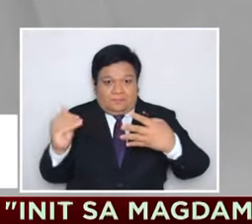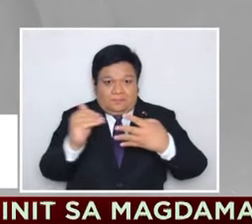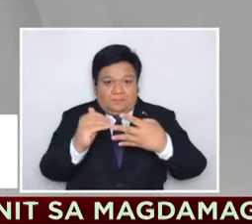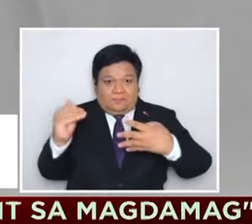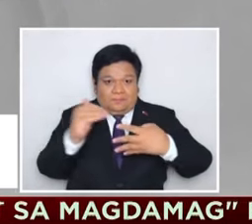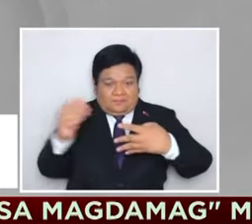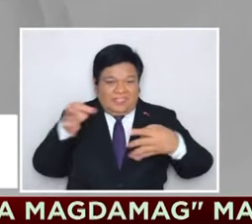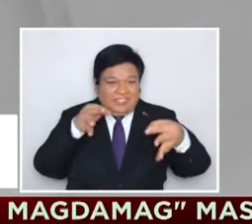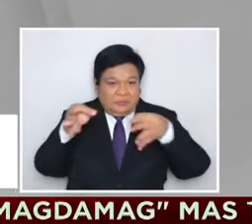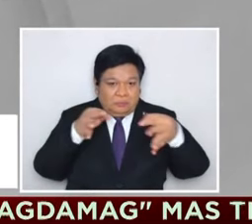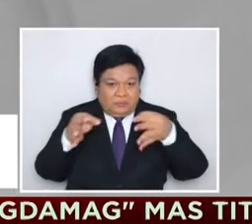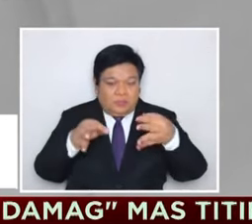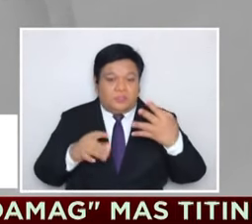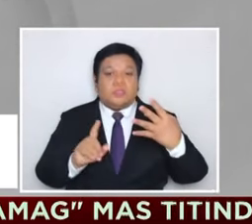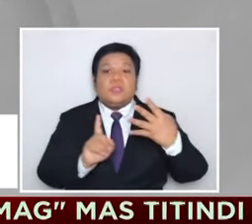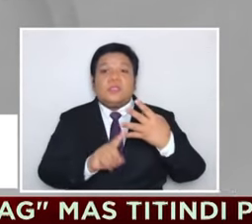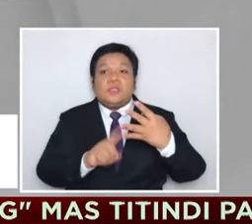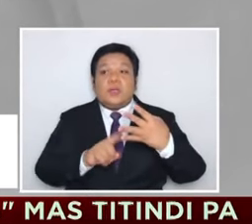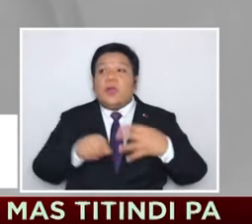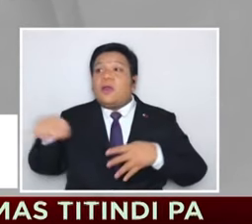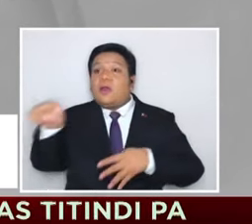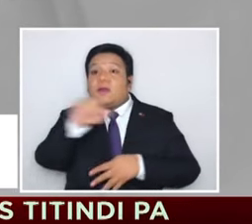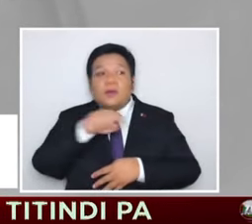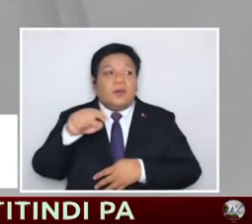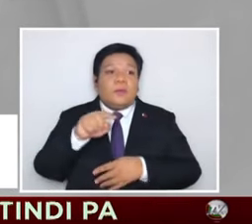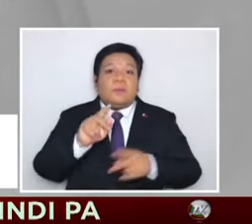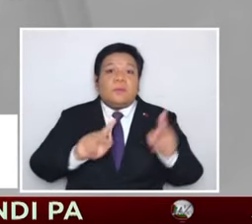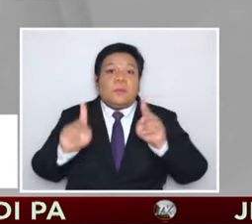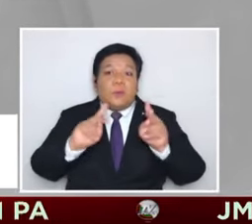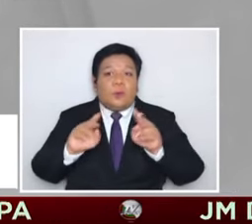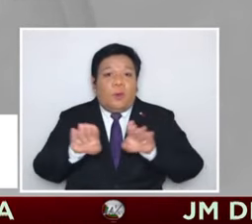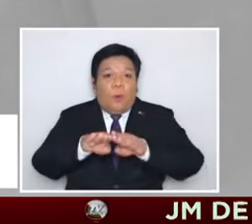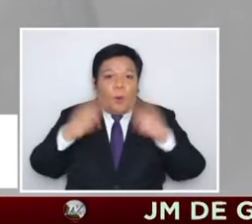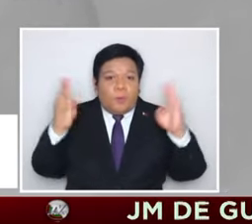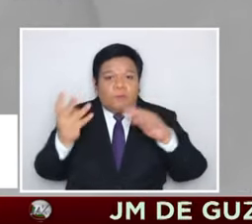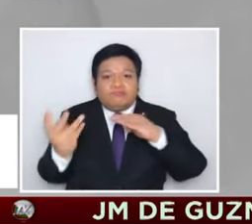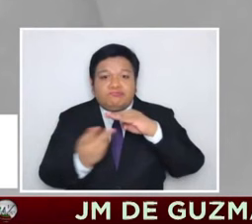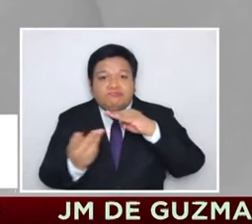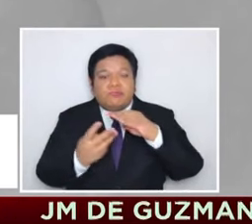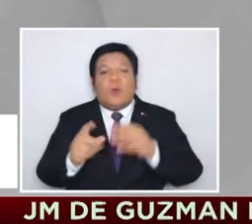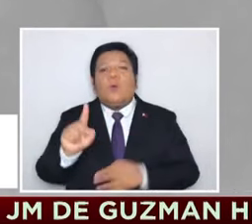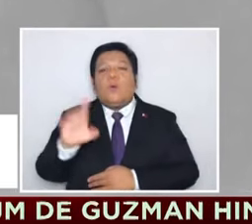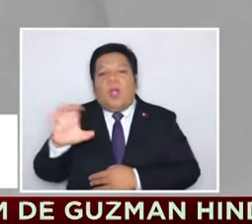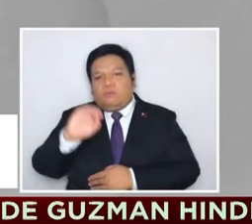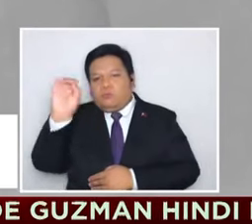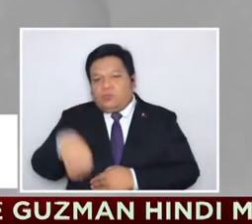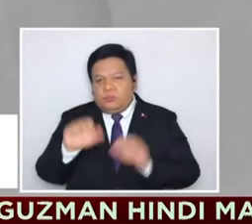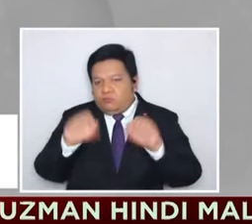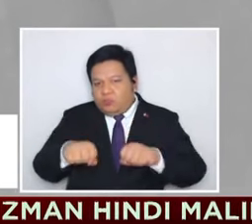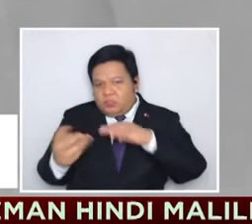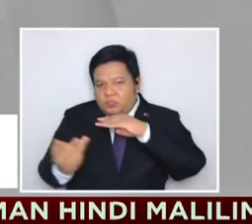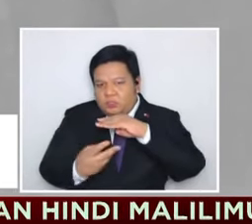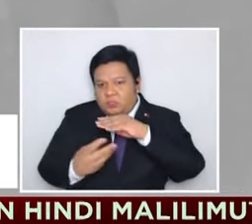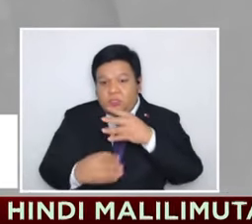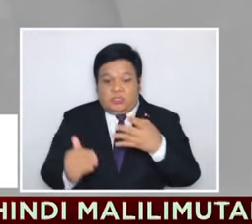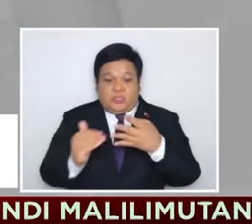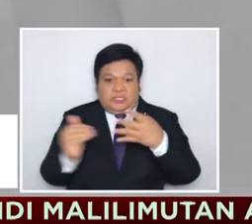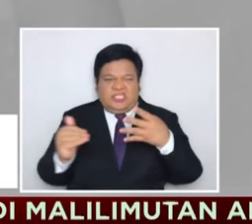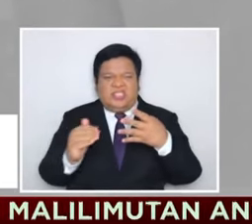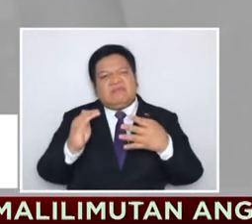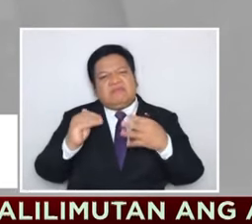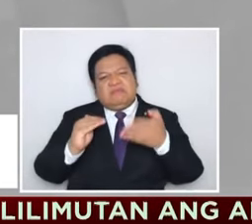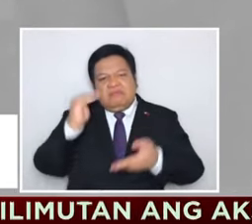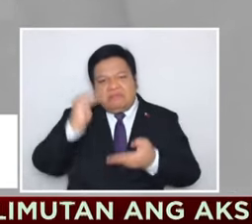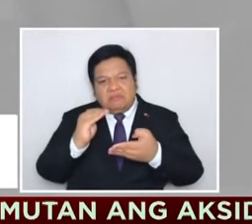capacity ang mga establisimyento. 50% kapasidad lang kapag Alert Level 2. Pagdating naman sa Alert Level